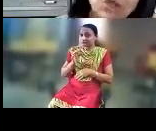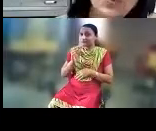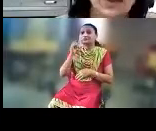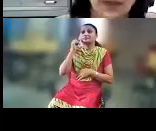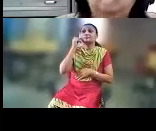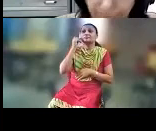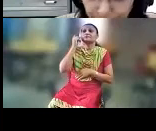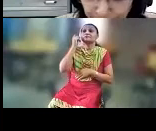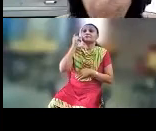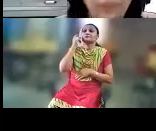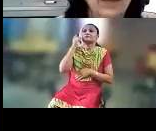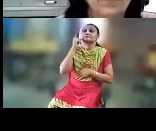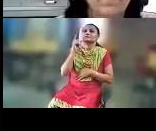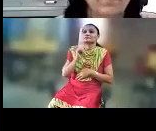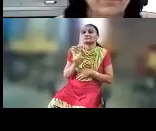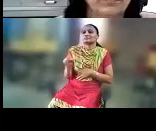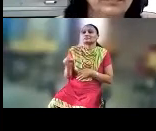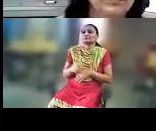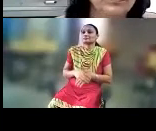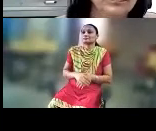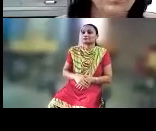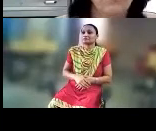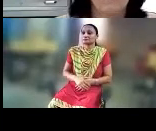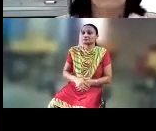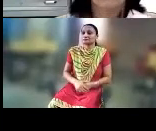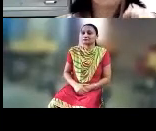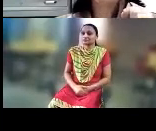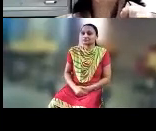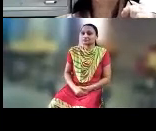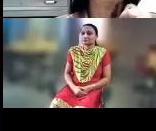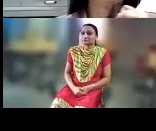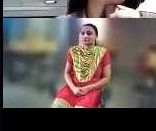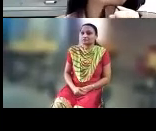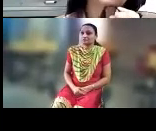समझ पाता है। क्लासरूम में